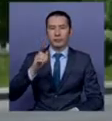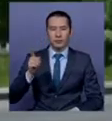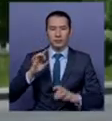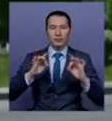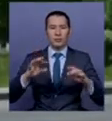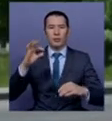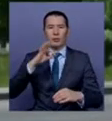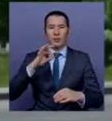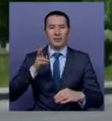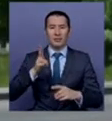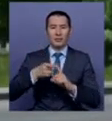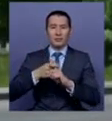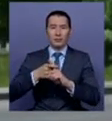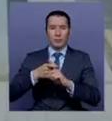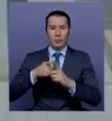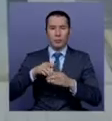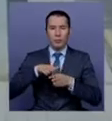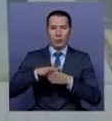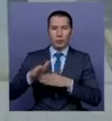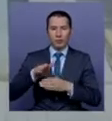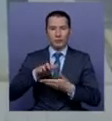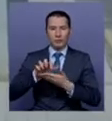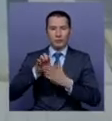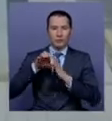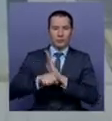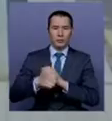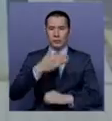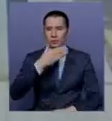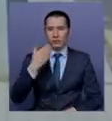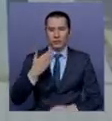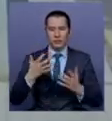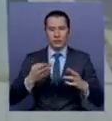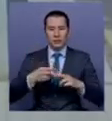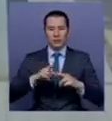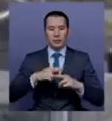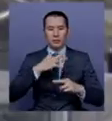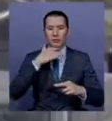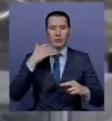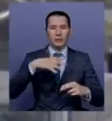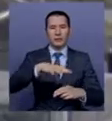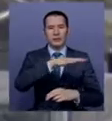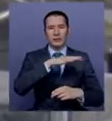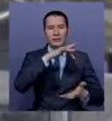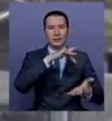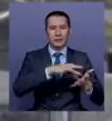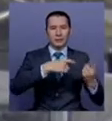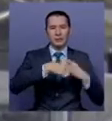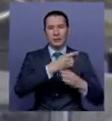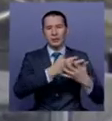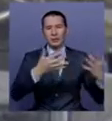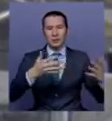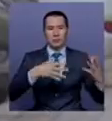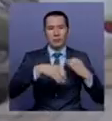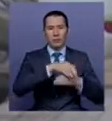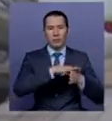талабы сақталатынын бірден жеткізді. Дегенмен көптеген саланың қызметі қалпына келе бастады. Қазірдің өзінде 1 миллион 100